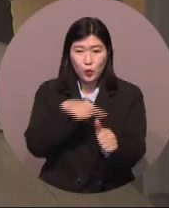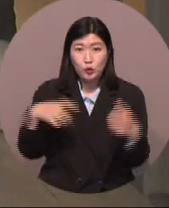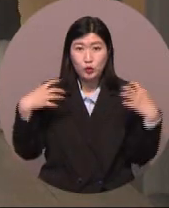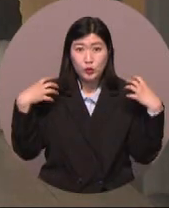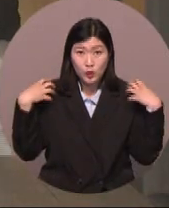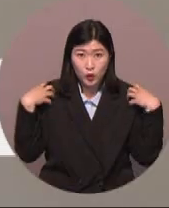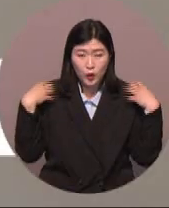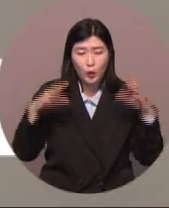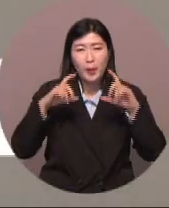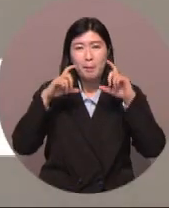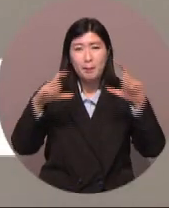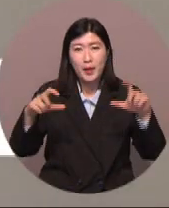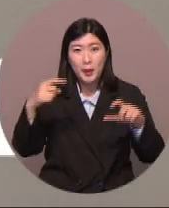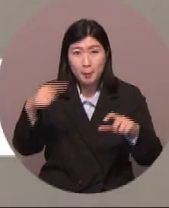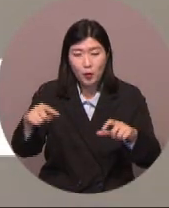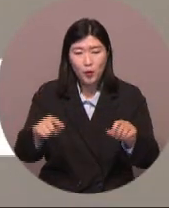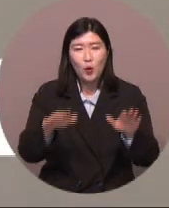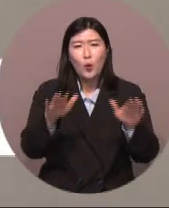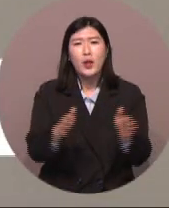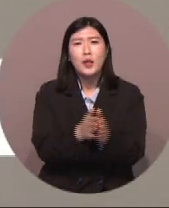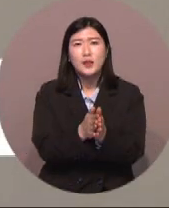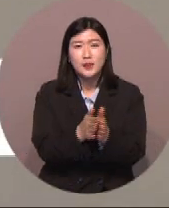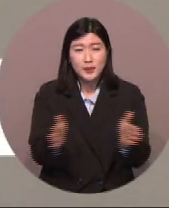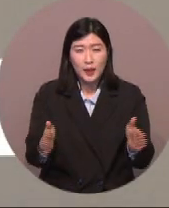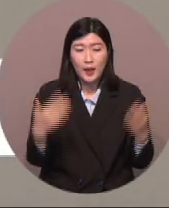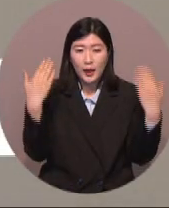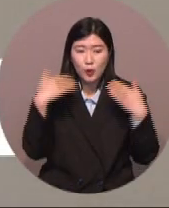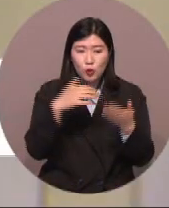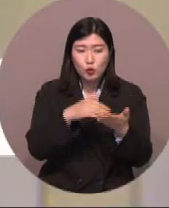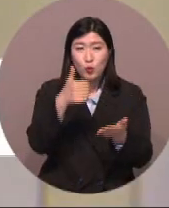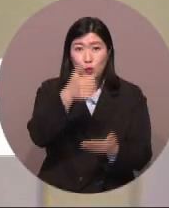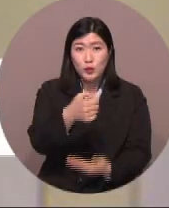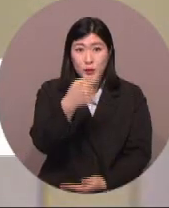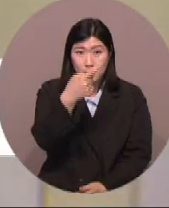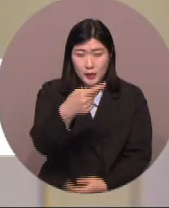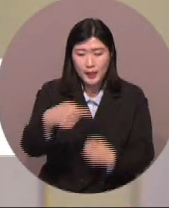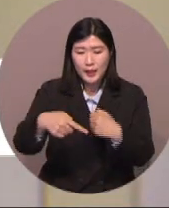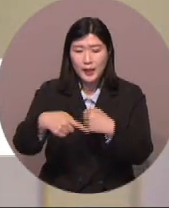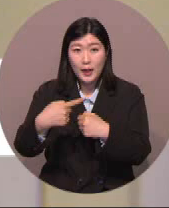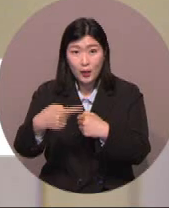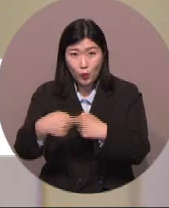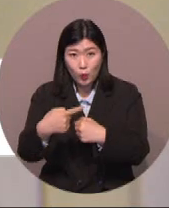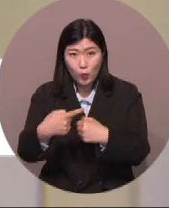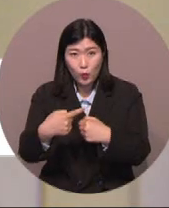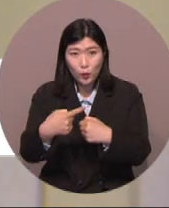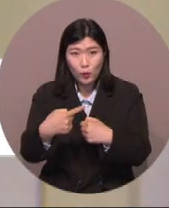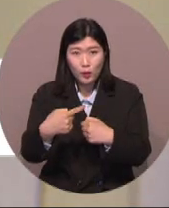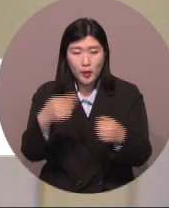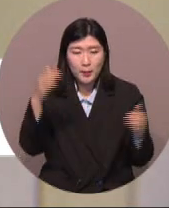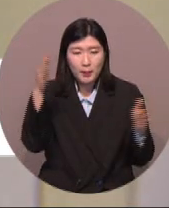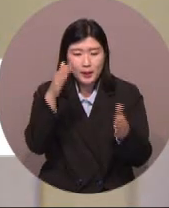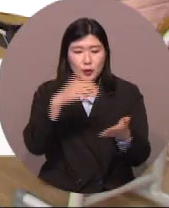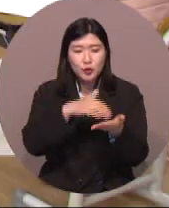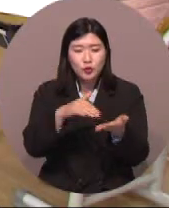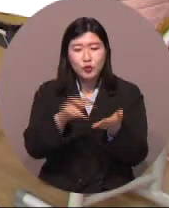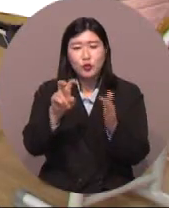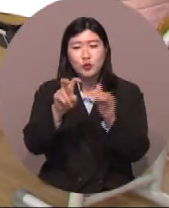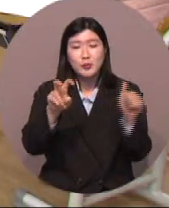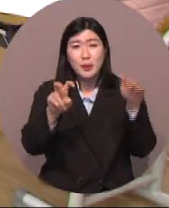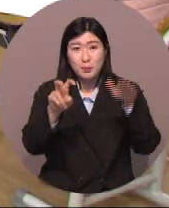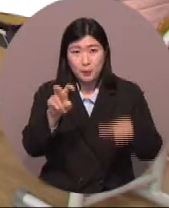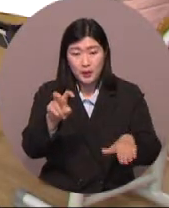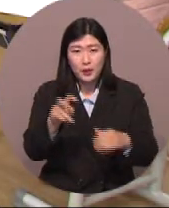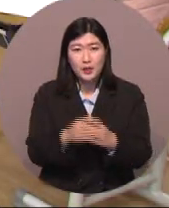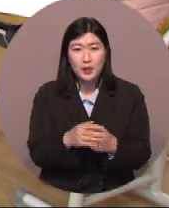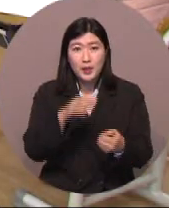학기부터 전국 최초로 51개 초등학교 1학년 학급에 시행한 20명 이하 교실입니다. 25억 원을